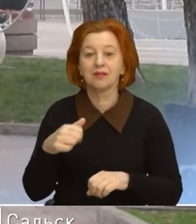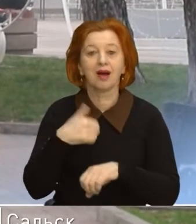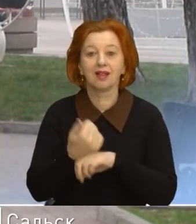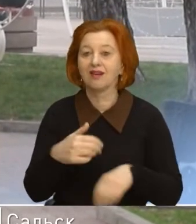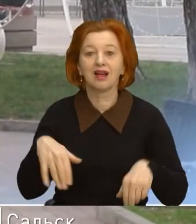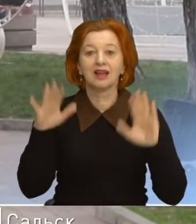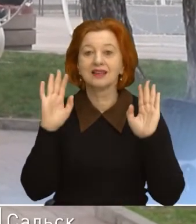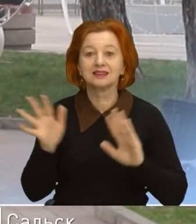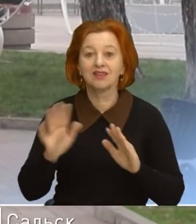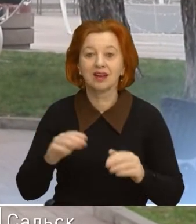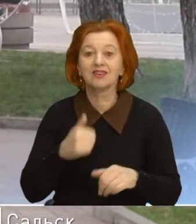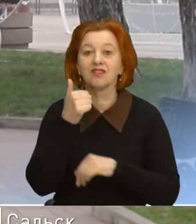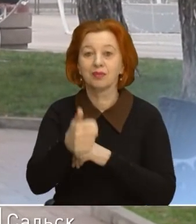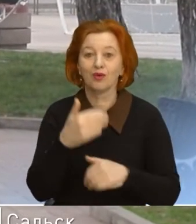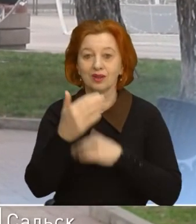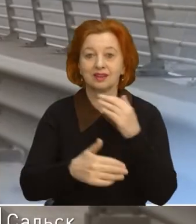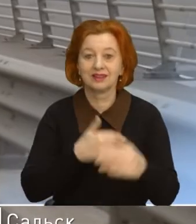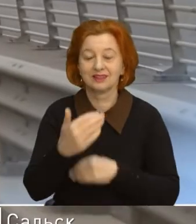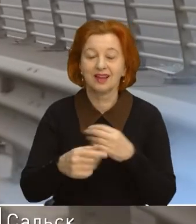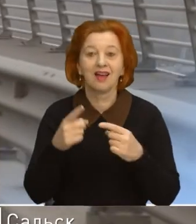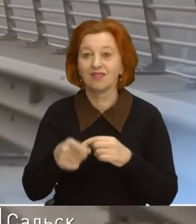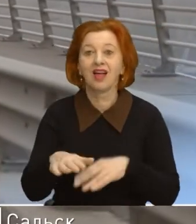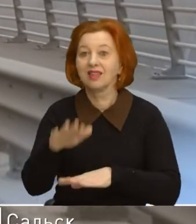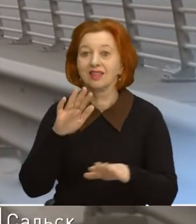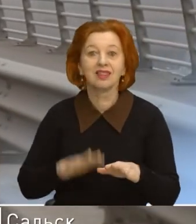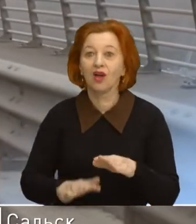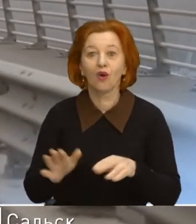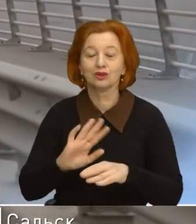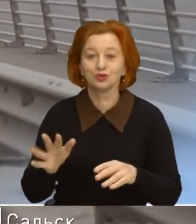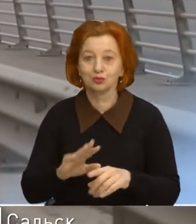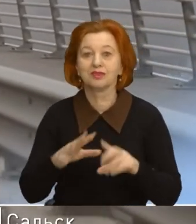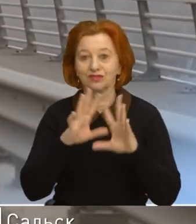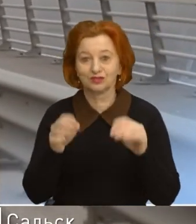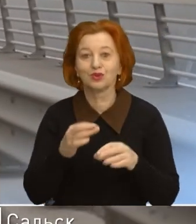сдаваться, идти вперед, и тогда вы никогда не услышите в свой адрес обидное слово «неудачник».